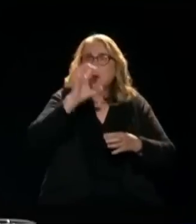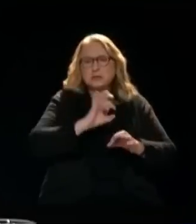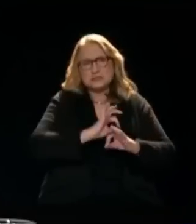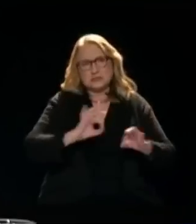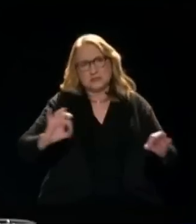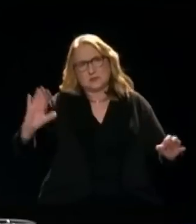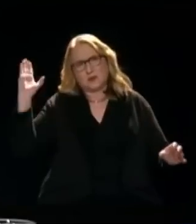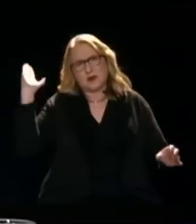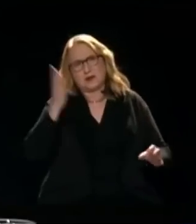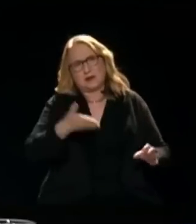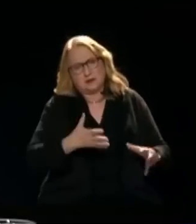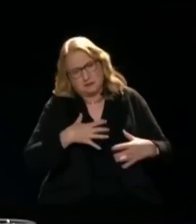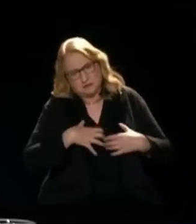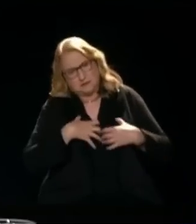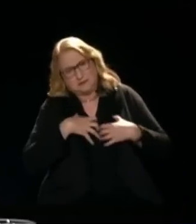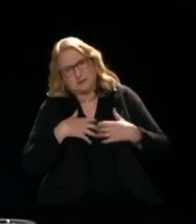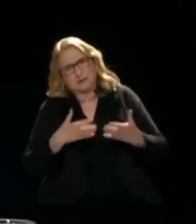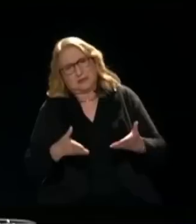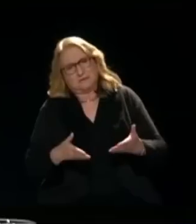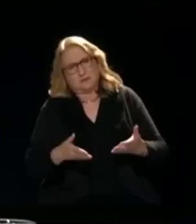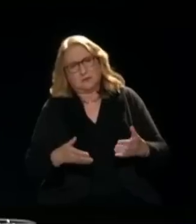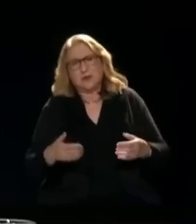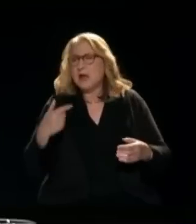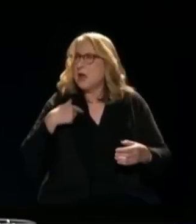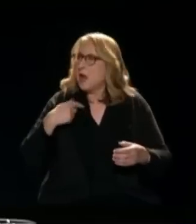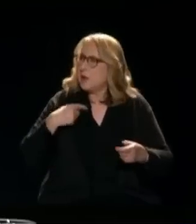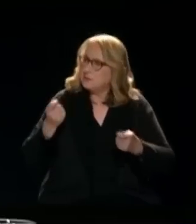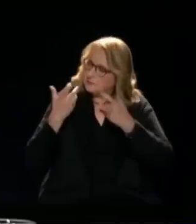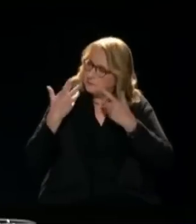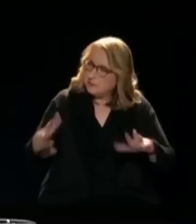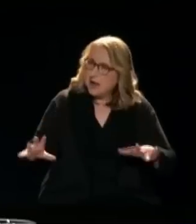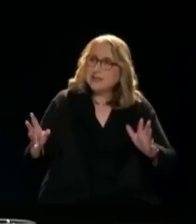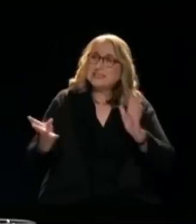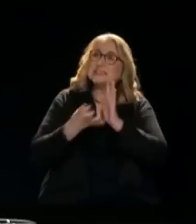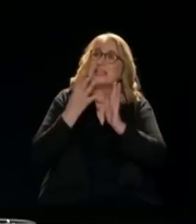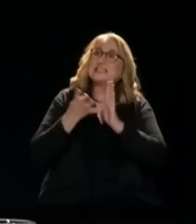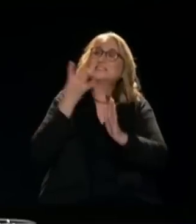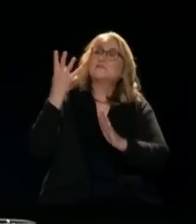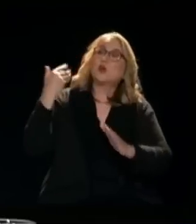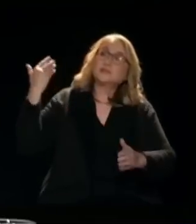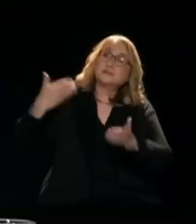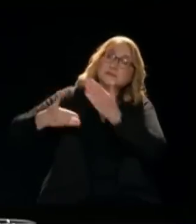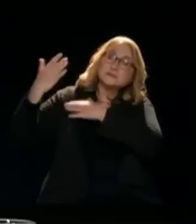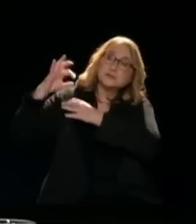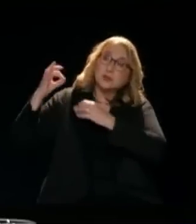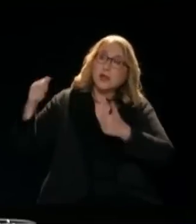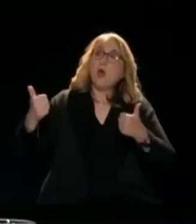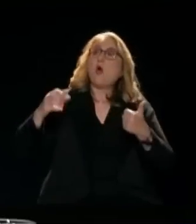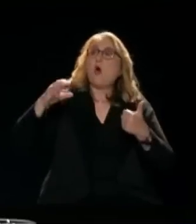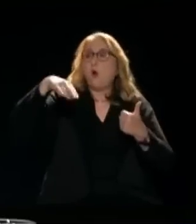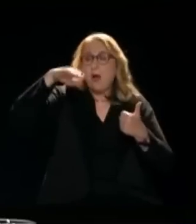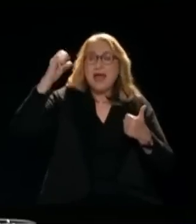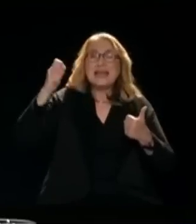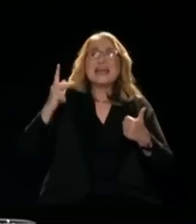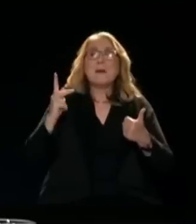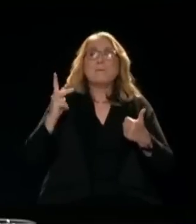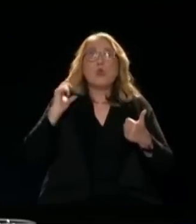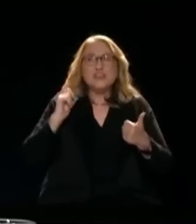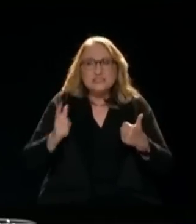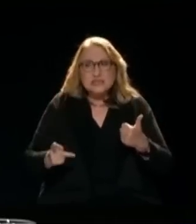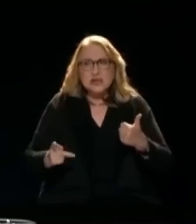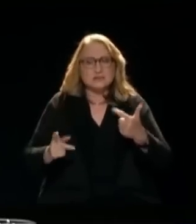συνέπειες. Το κάναμε 4 φορές στην ιστορία μας. Το έκανε ο Καποδίστριας, το έκανε ο Όθωνας, το έκανε